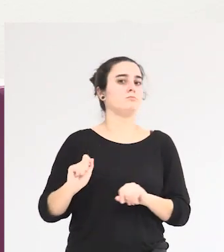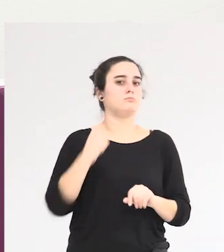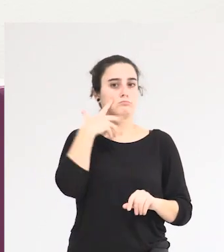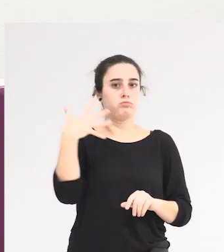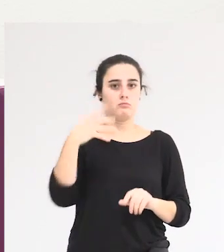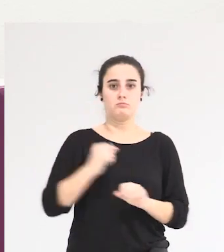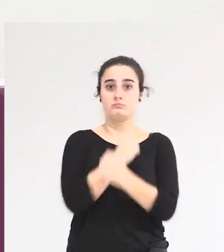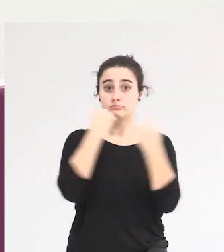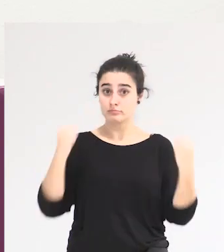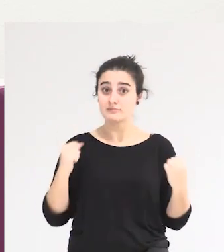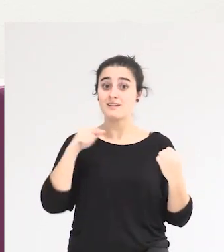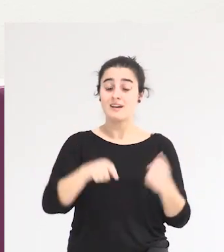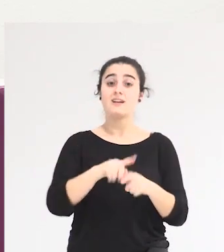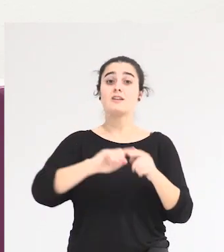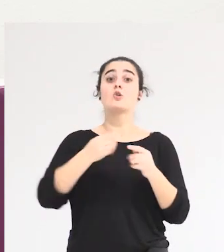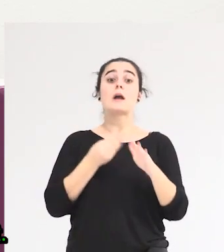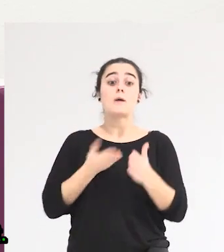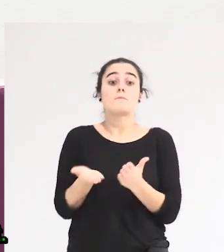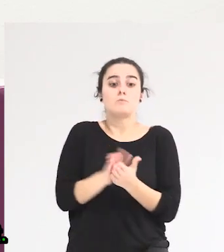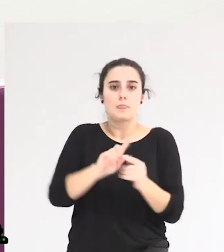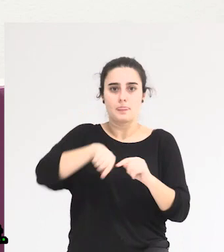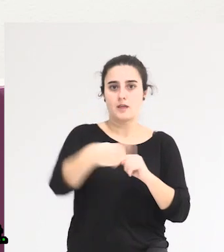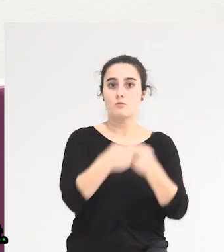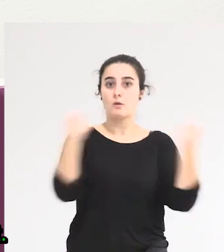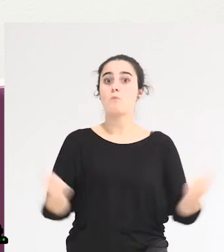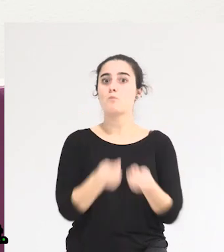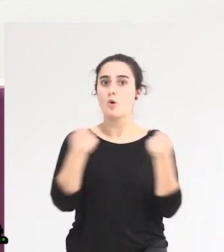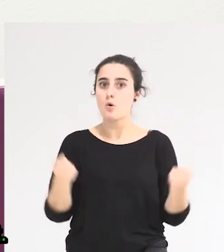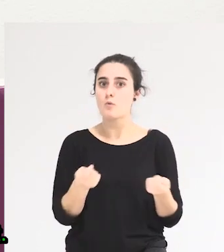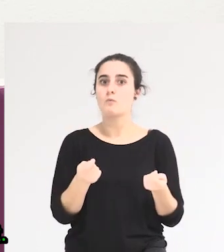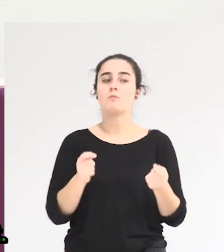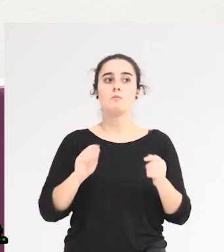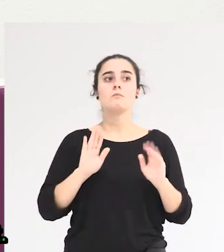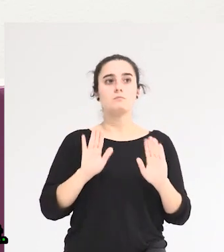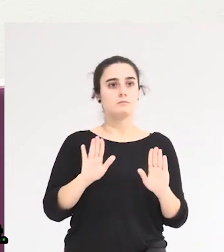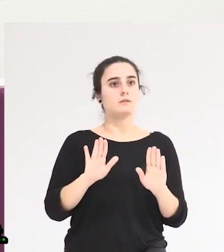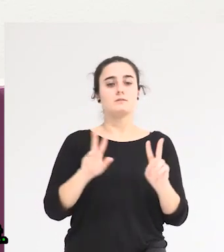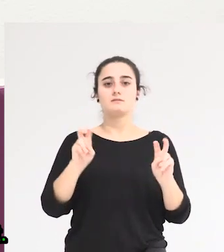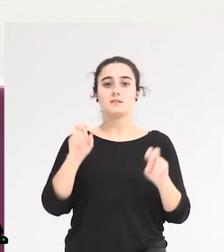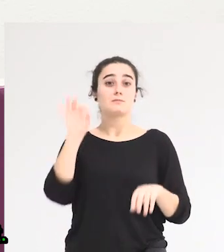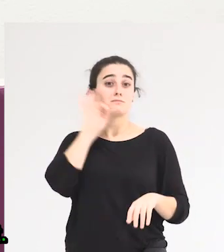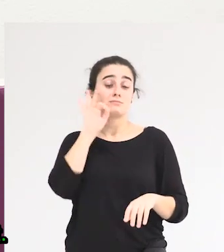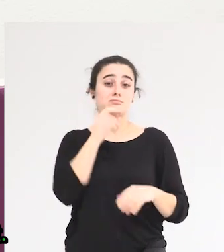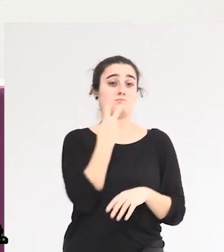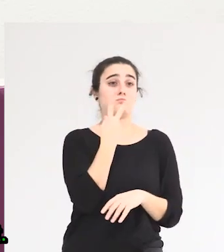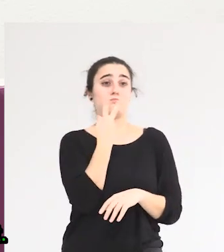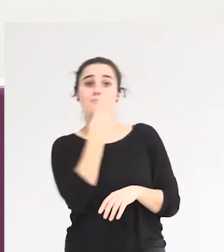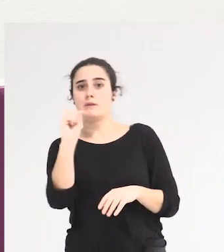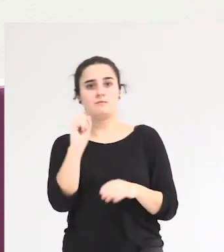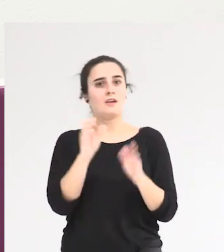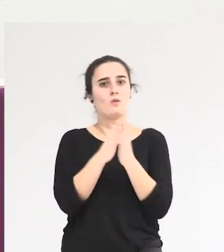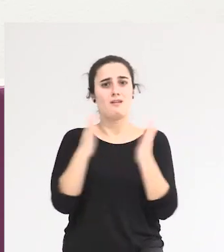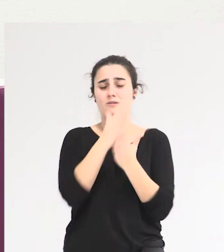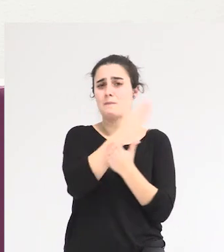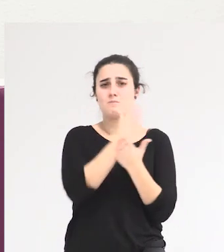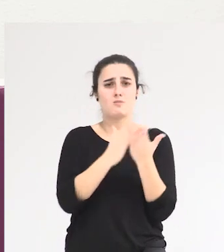postumoki publikatu zena, bera hil eta gero, baina dana, bueno, ba, poesiaren, 20. mendeko poesiaren gailurretako bat, ez? Eta